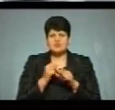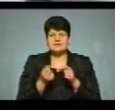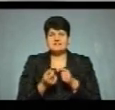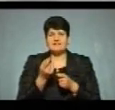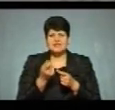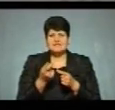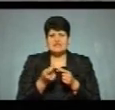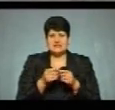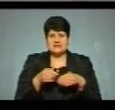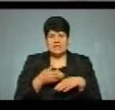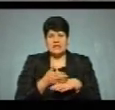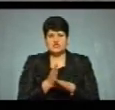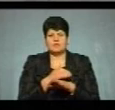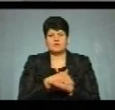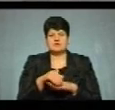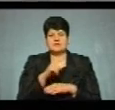вулиці Зберезькій.